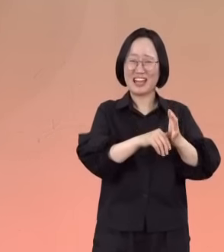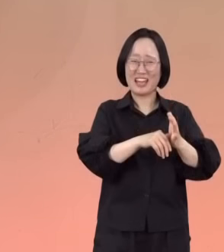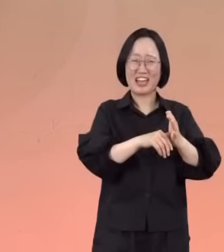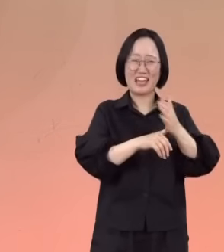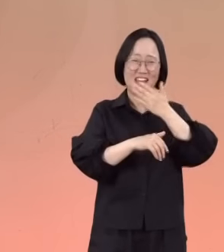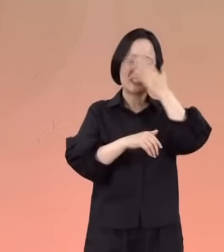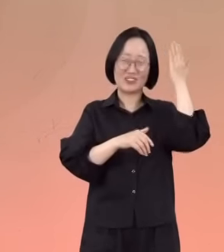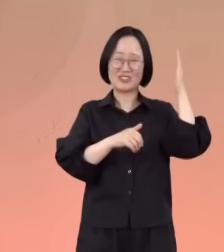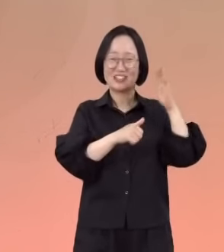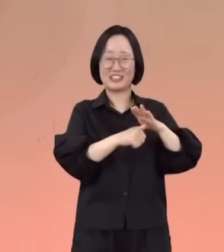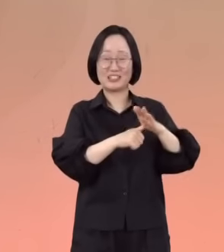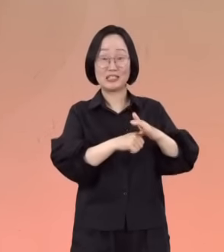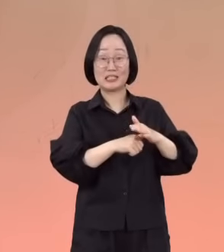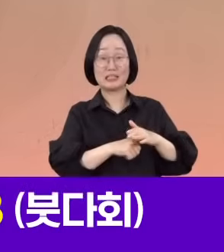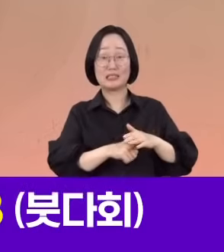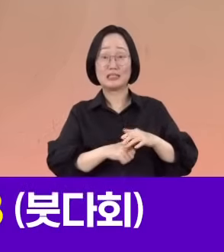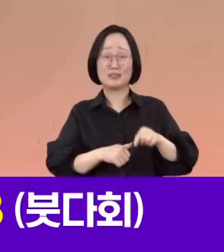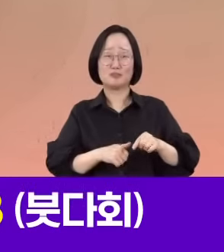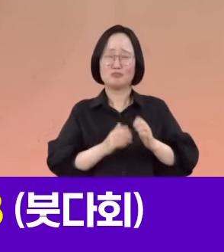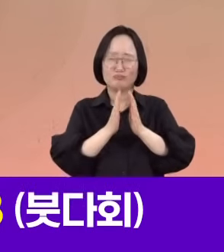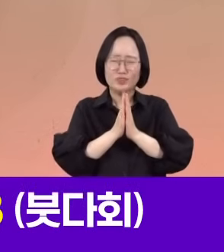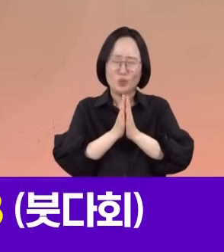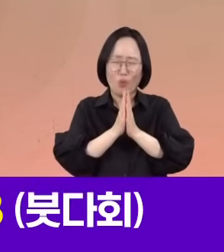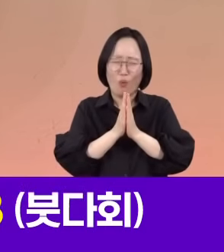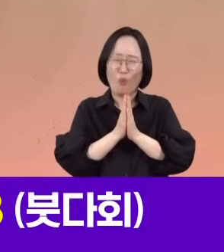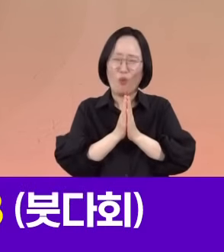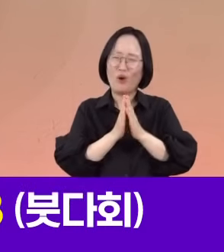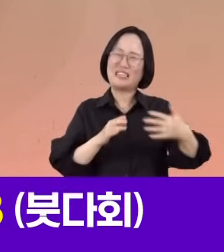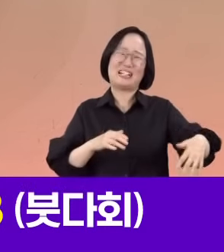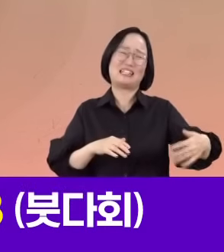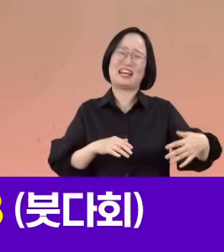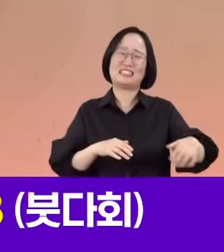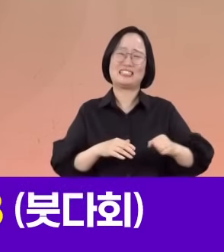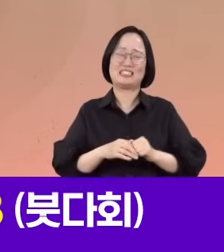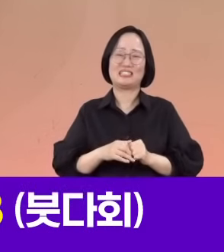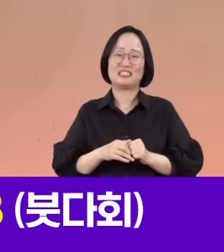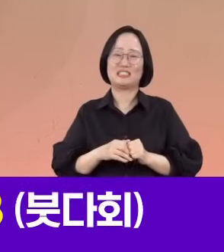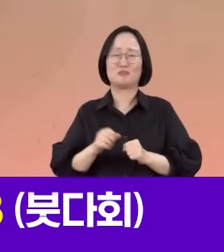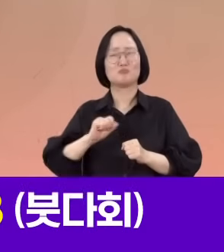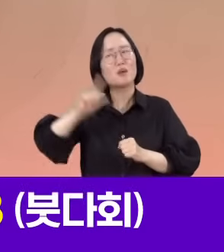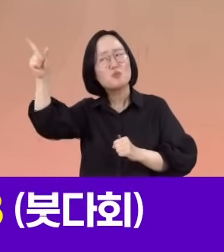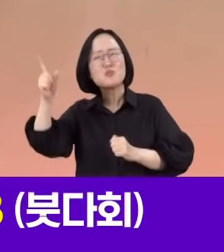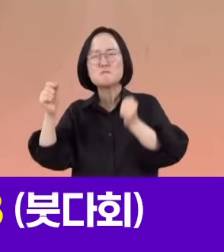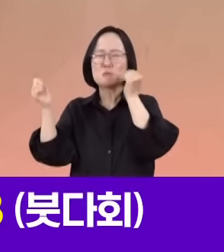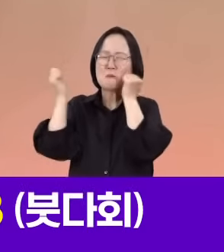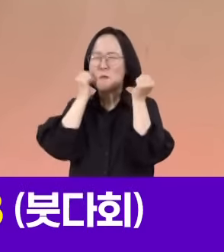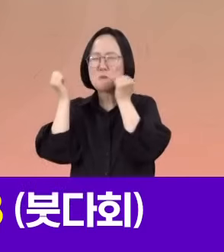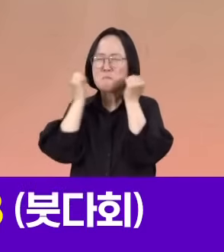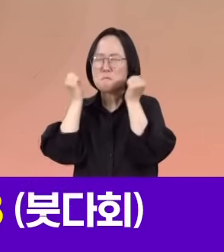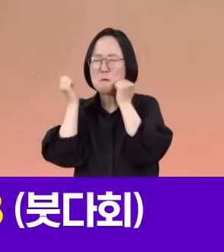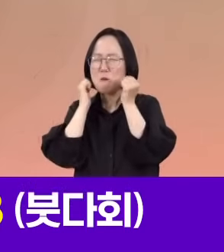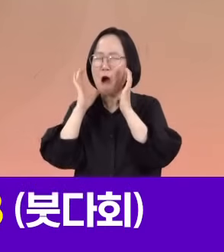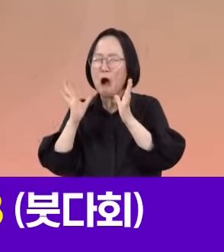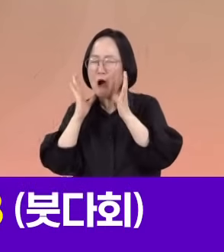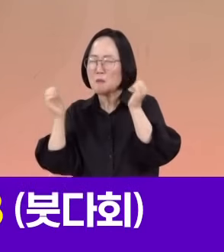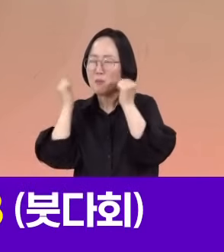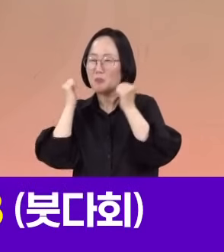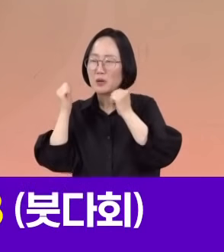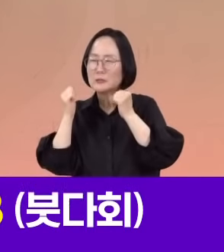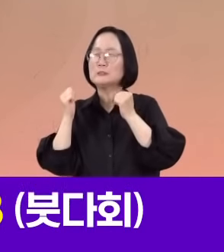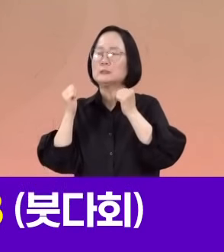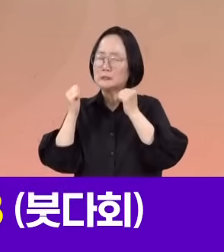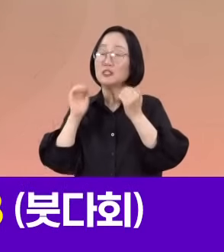인생 살아보고 쓴맛 단맛 다 본 뒤에 절에 와서 절에서 이제 부처님 가르침 공부하면서 이제